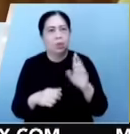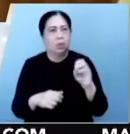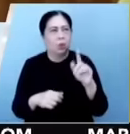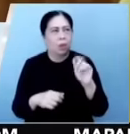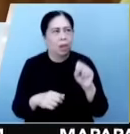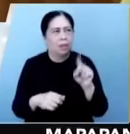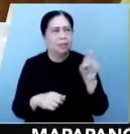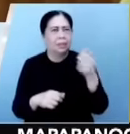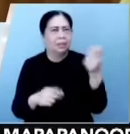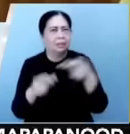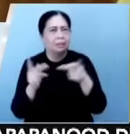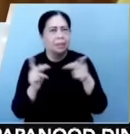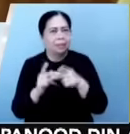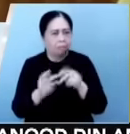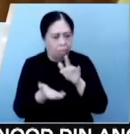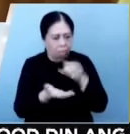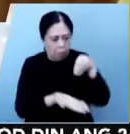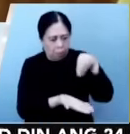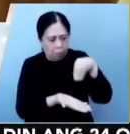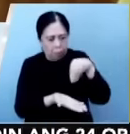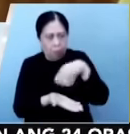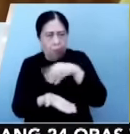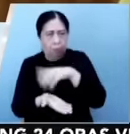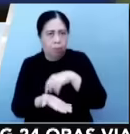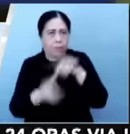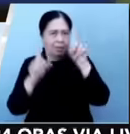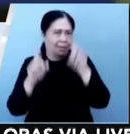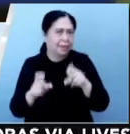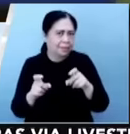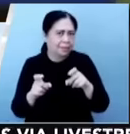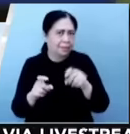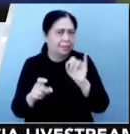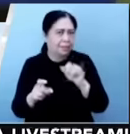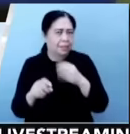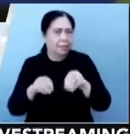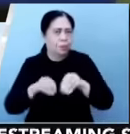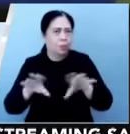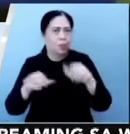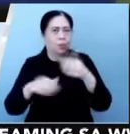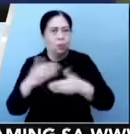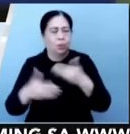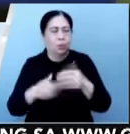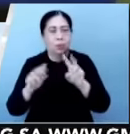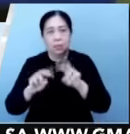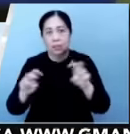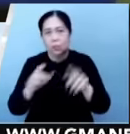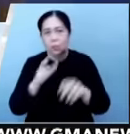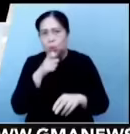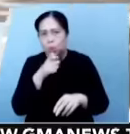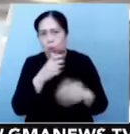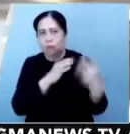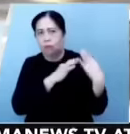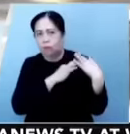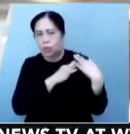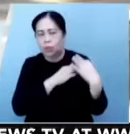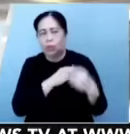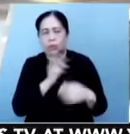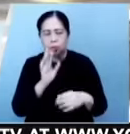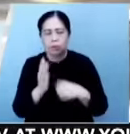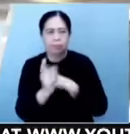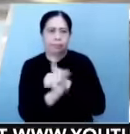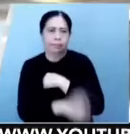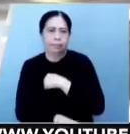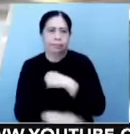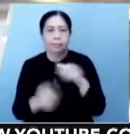may nag-picture ng pilot test. And that was leaked. Tuloy-tuloy ang investigasyon kung sinong dapat managot, mananagot. Inanunsyo na rin